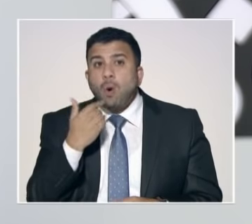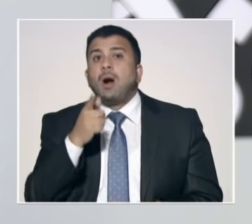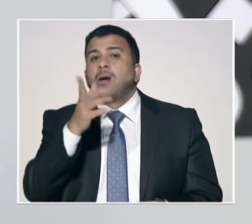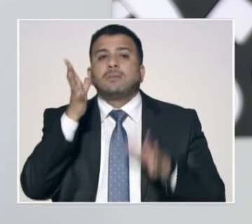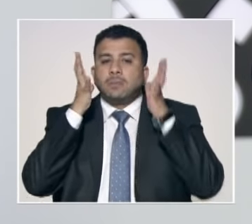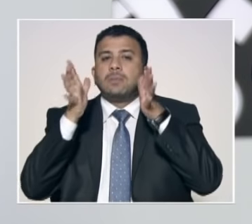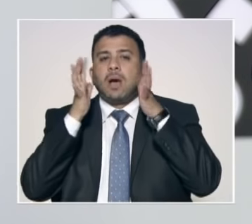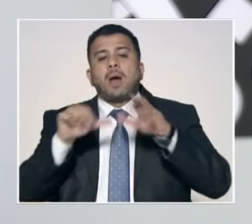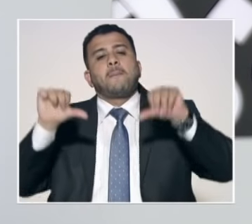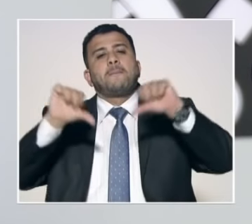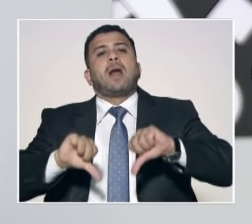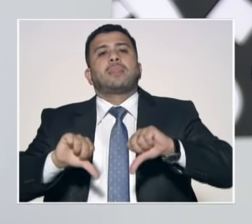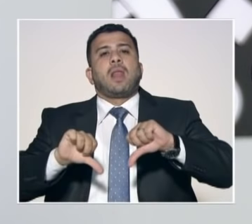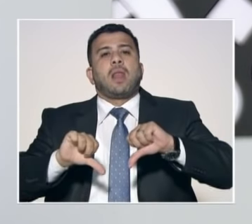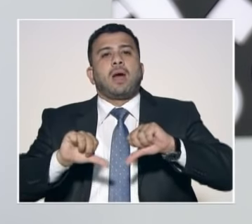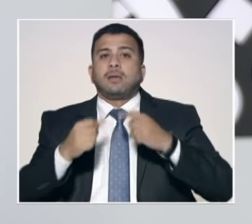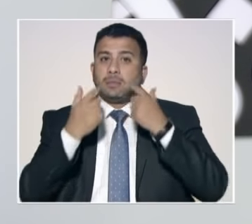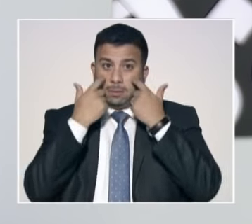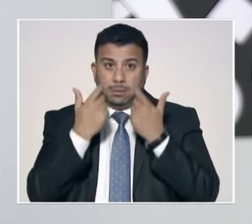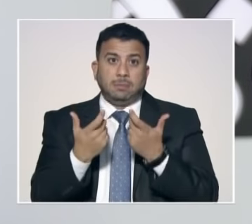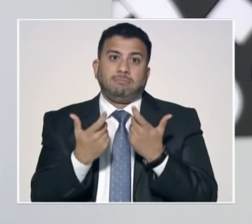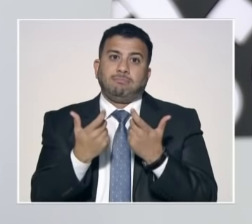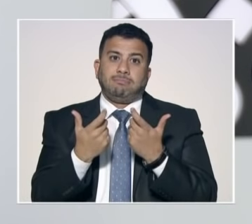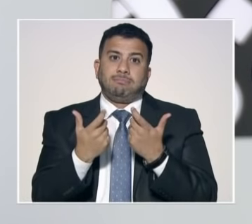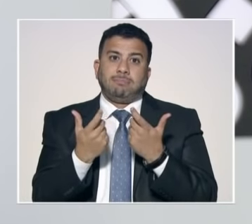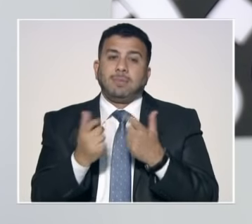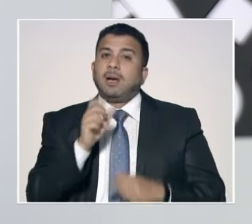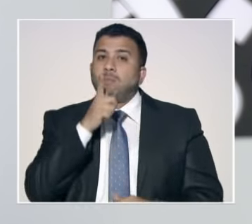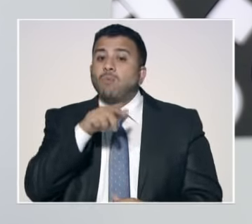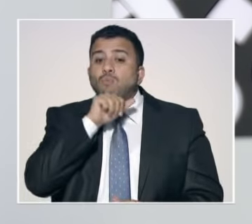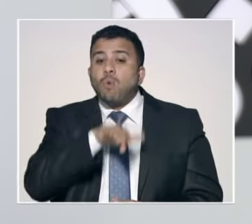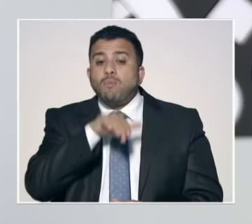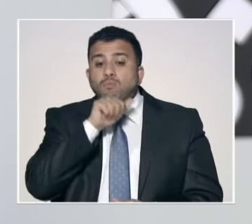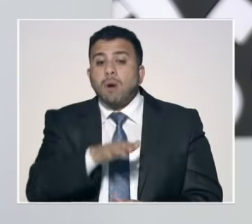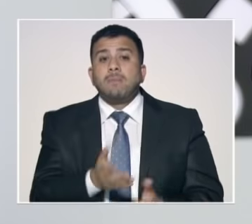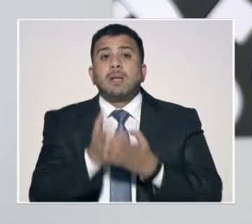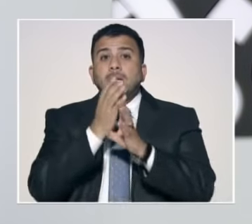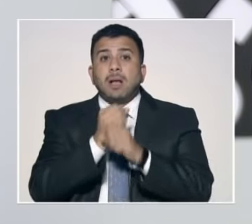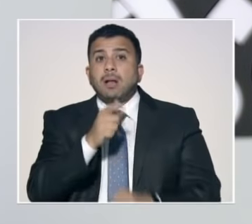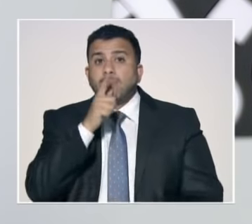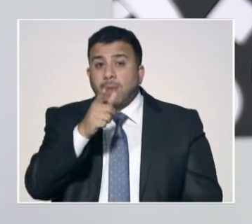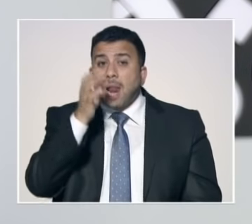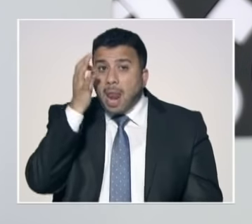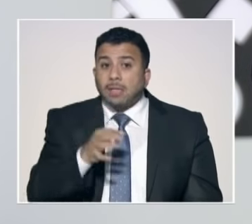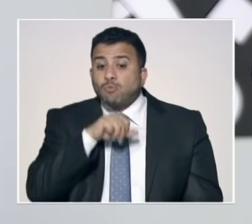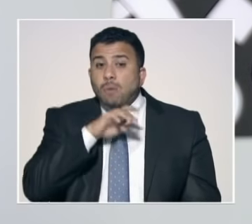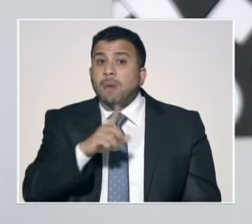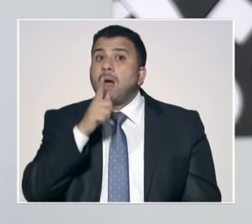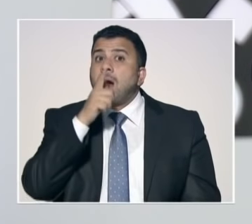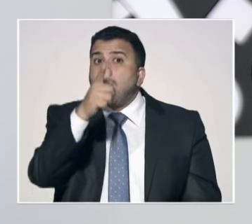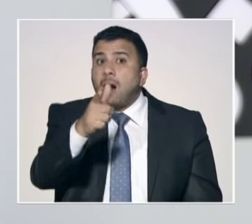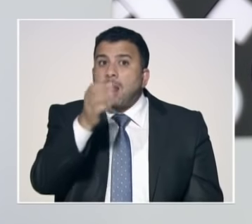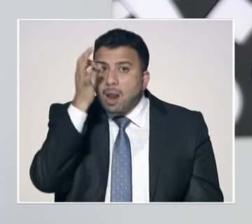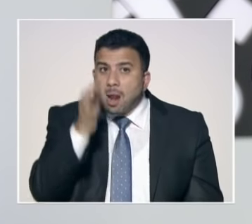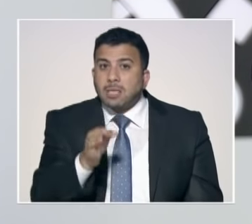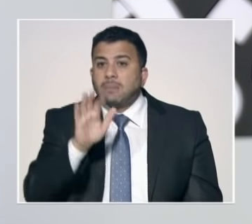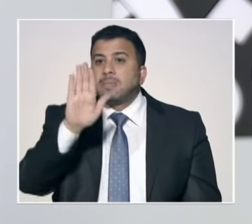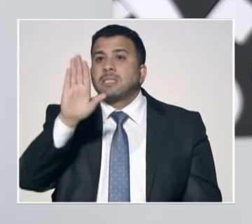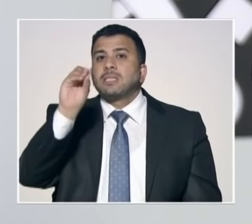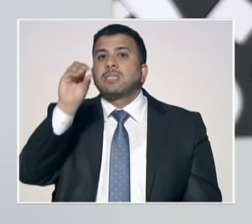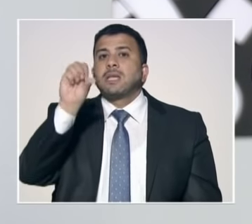أهل العلم. والدليل على ذلك أن النبي عليه الصلاة والسلام جبره بسجدتي السهو. واضح يا علي بارك الله